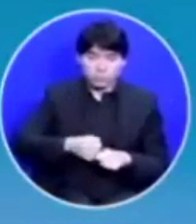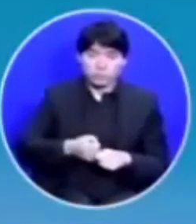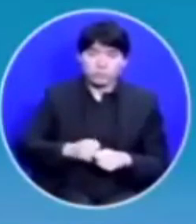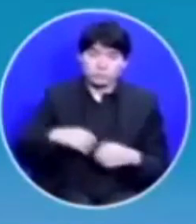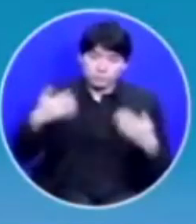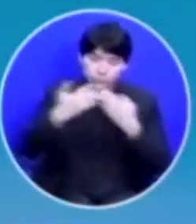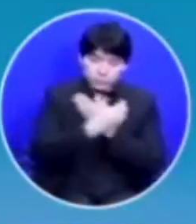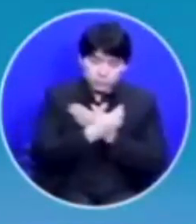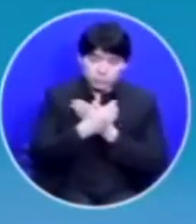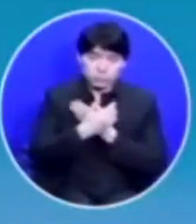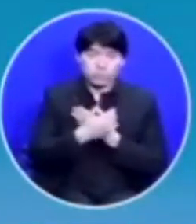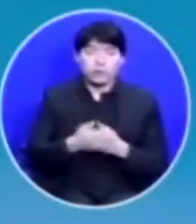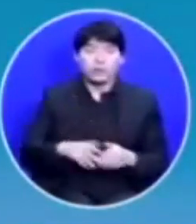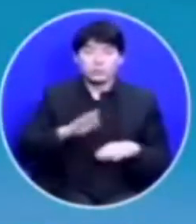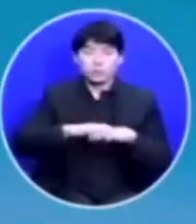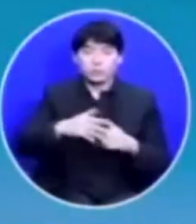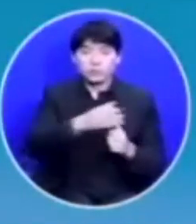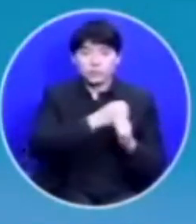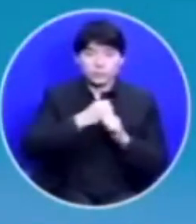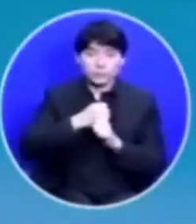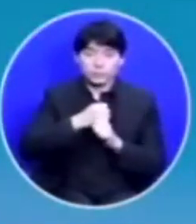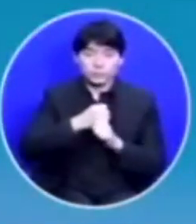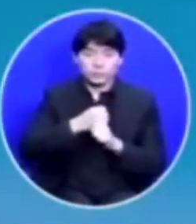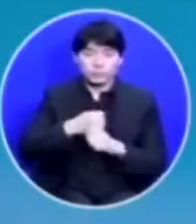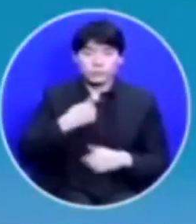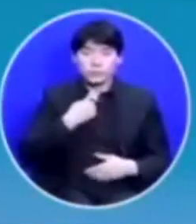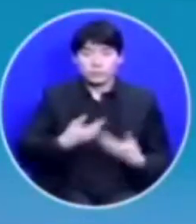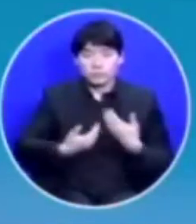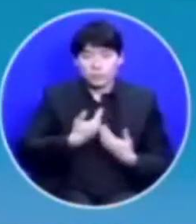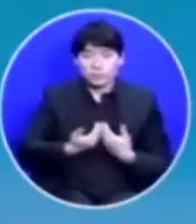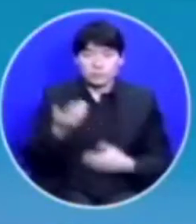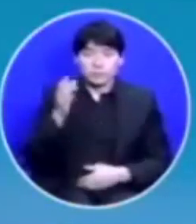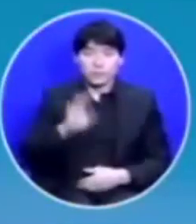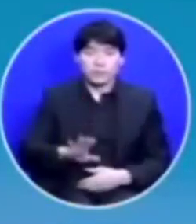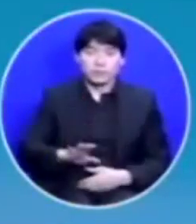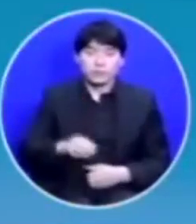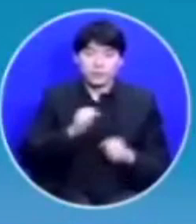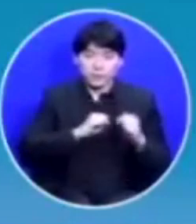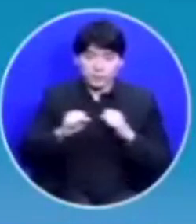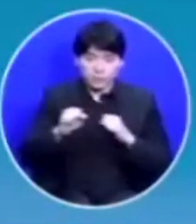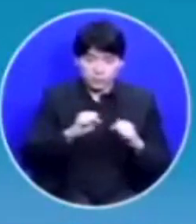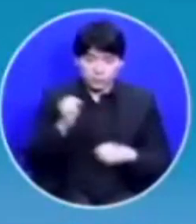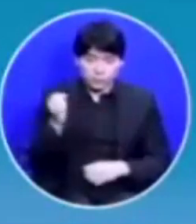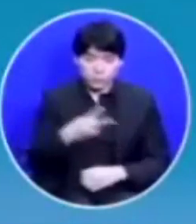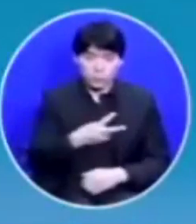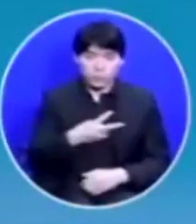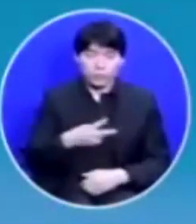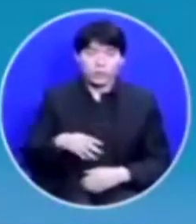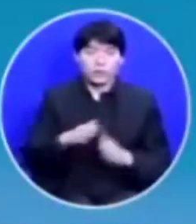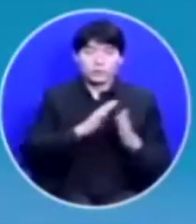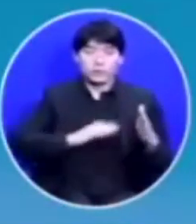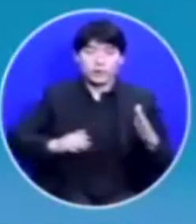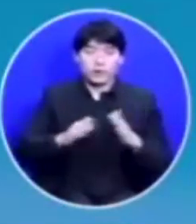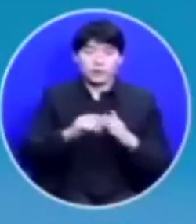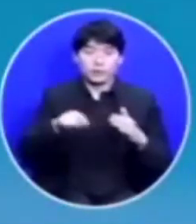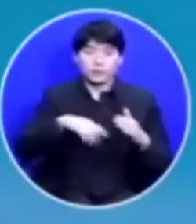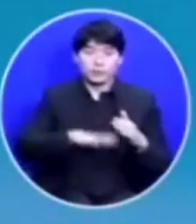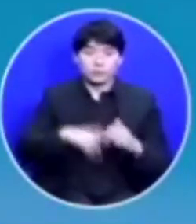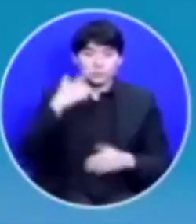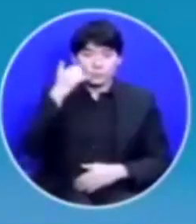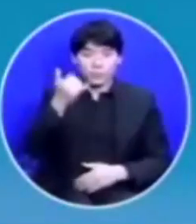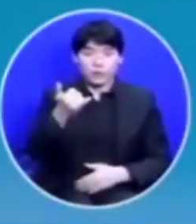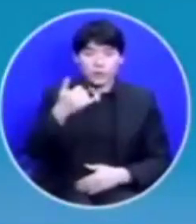잡고 걷는 일을 어색하기 짝이 없지만 하고 가정 안에 부모와 자녀 사이가 서로 평등하고